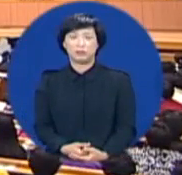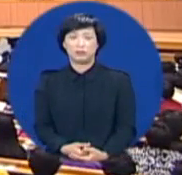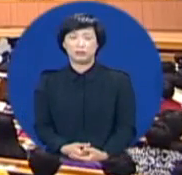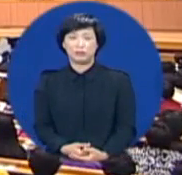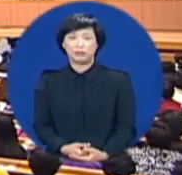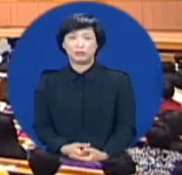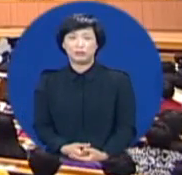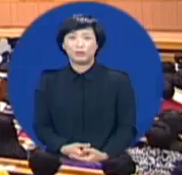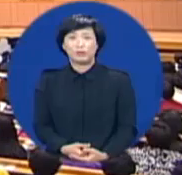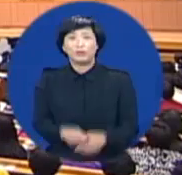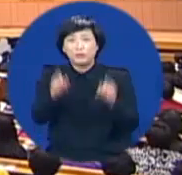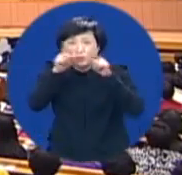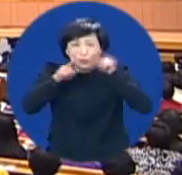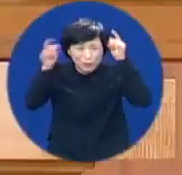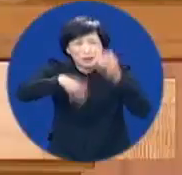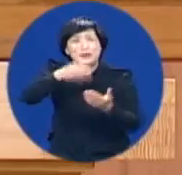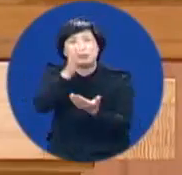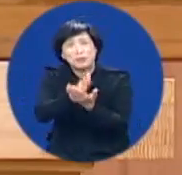지옥 가면 안 되죠.